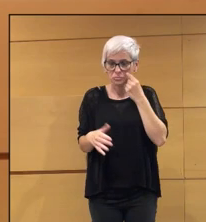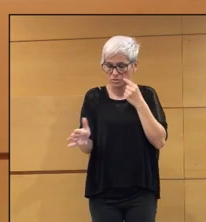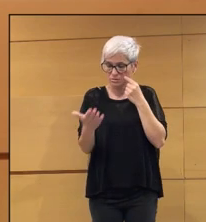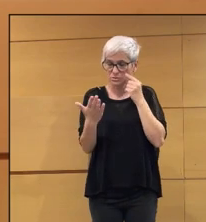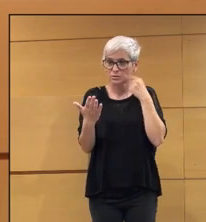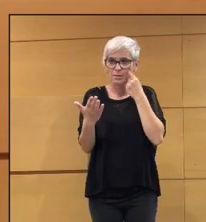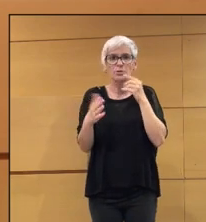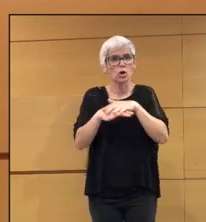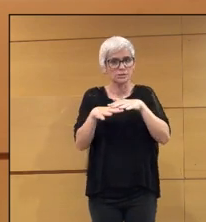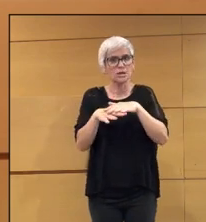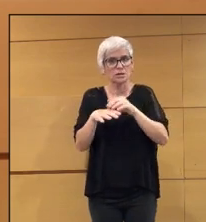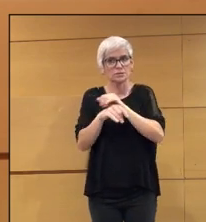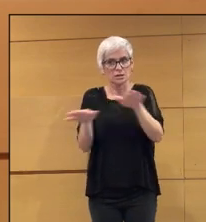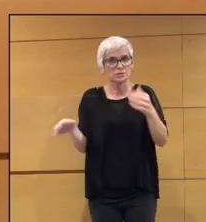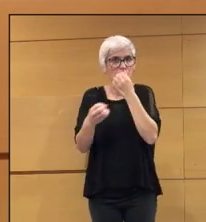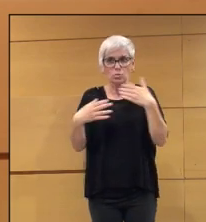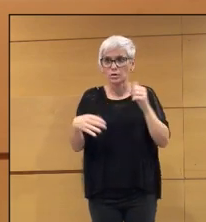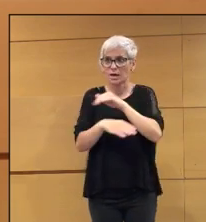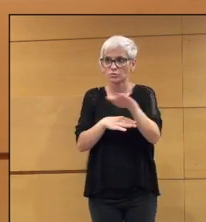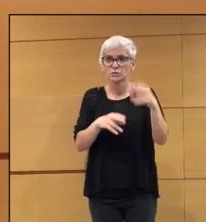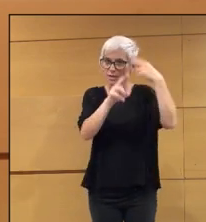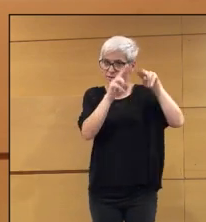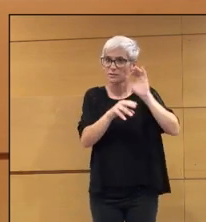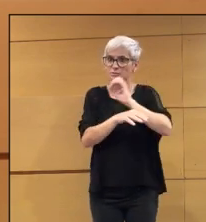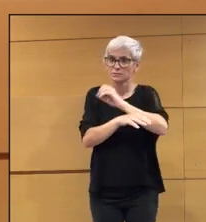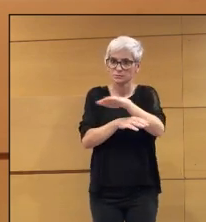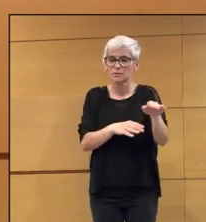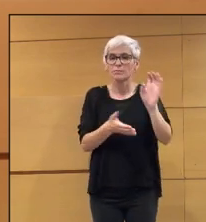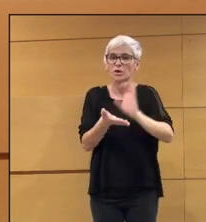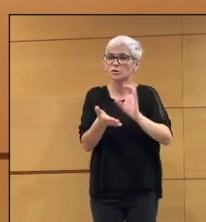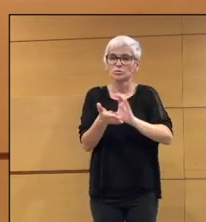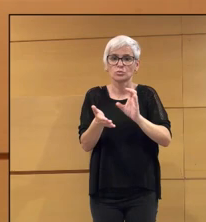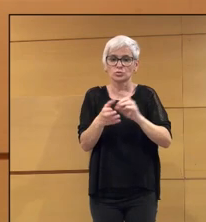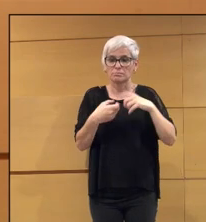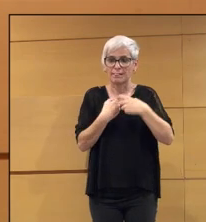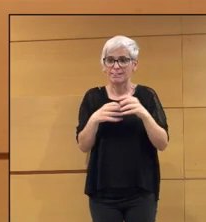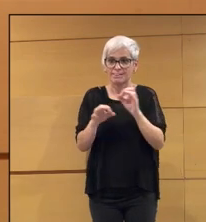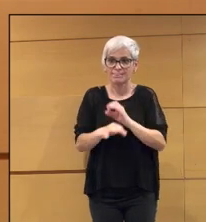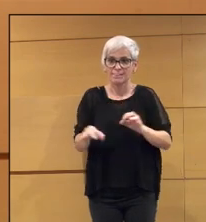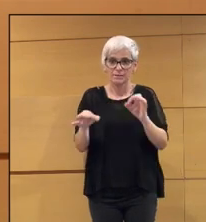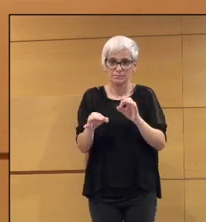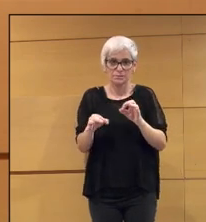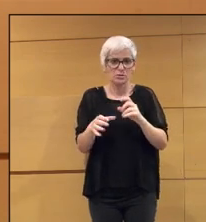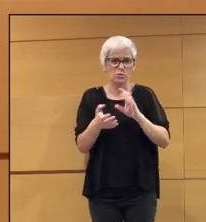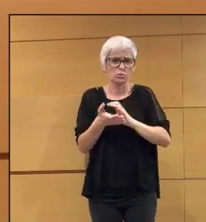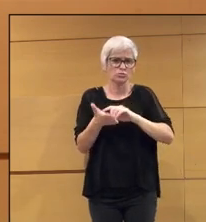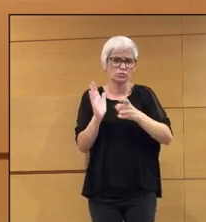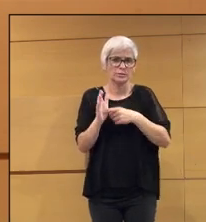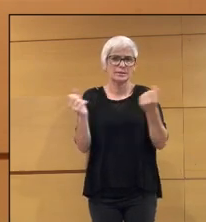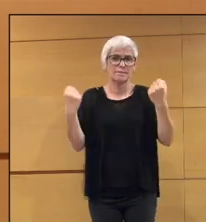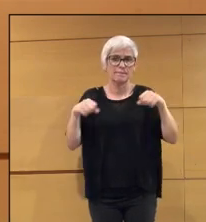difusió per xarxes, per enviar correus a la Generalitat, i els cursos no van sortir, cursos absolutament pràctics i